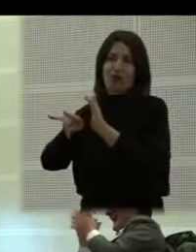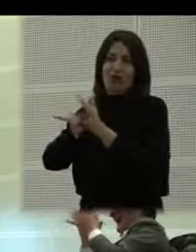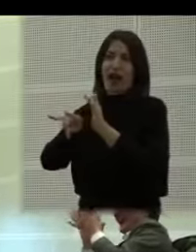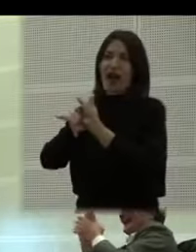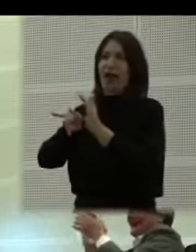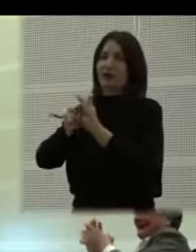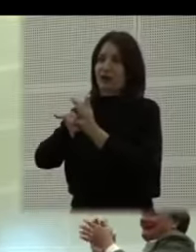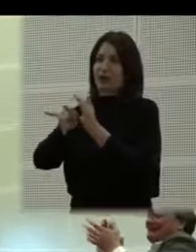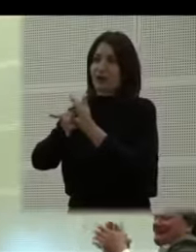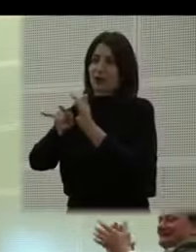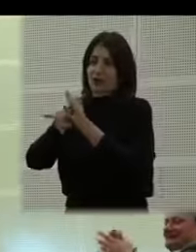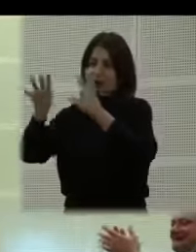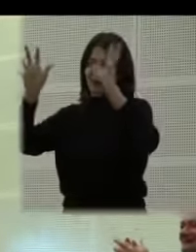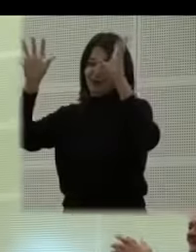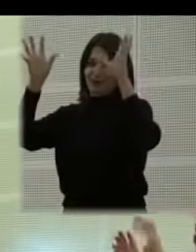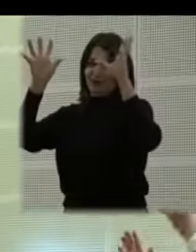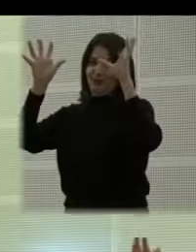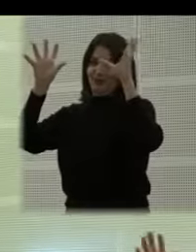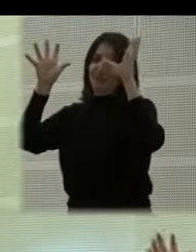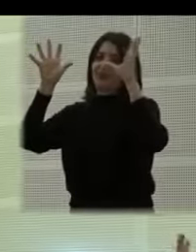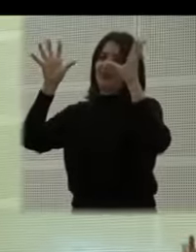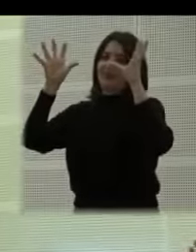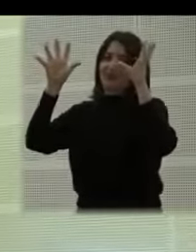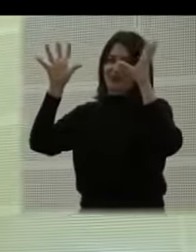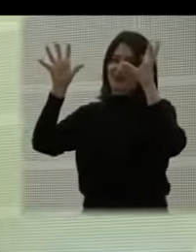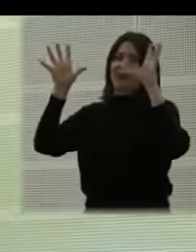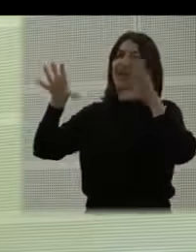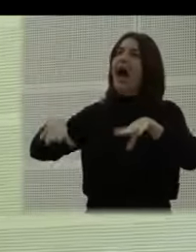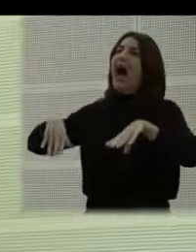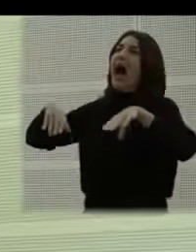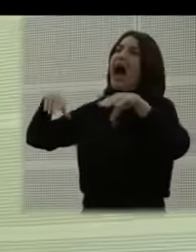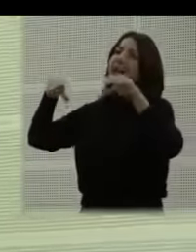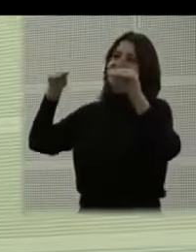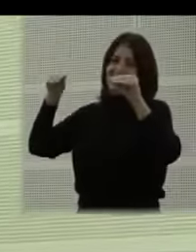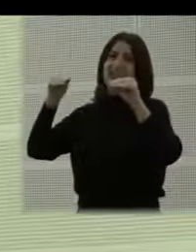La roba, ho detto oddio.